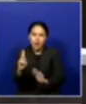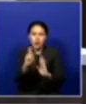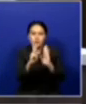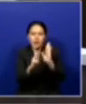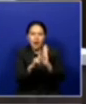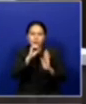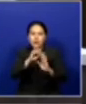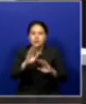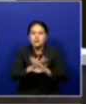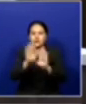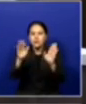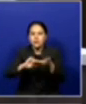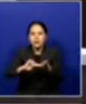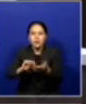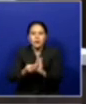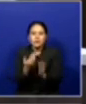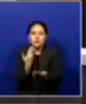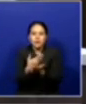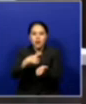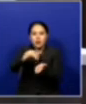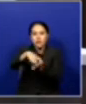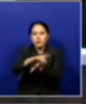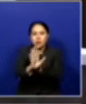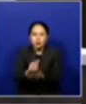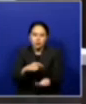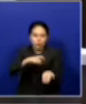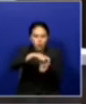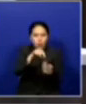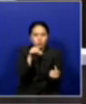บอกไม่ต้องโอนให้หน่วยรับโอนเข้างบกลางก็